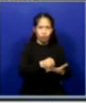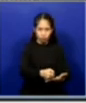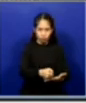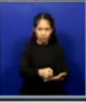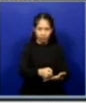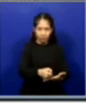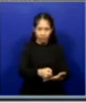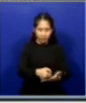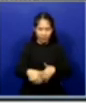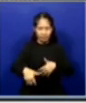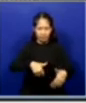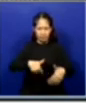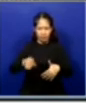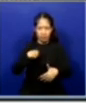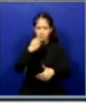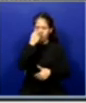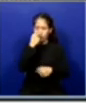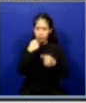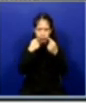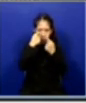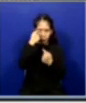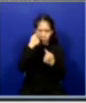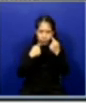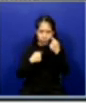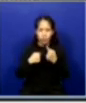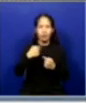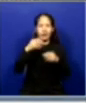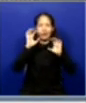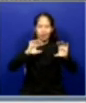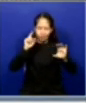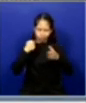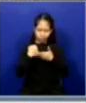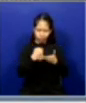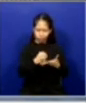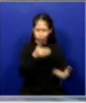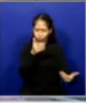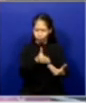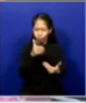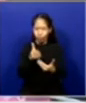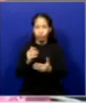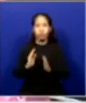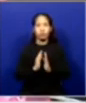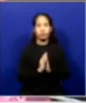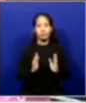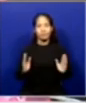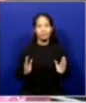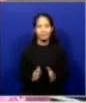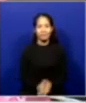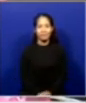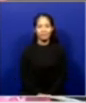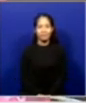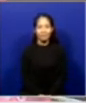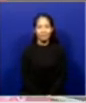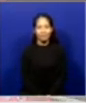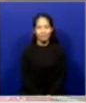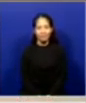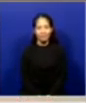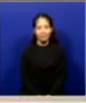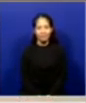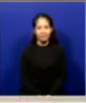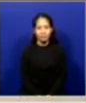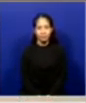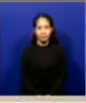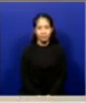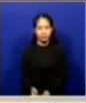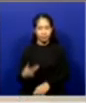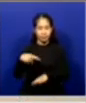าบ่าลินไหลให้เท่าเทียมขอบคุณท่านประธานค่ะ ขอบคุณครับก่อนที่ท่